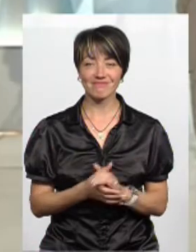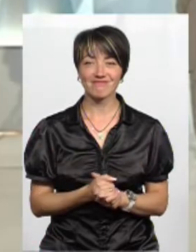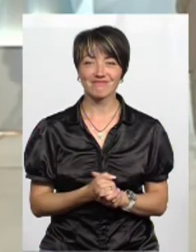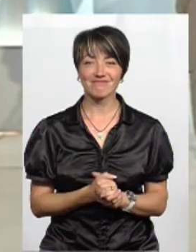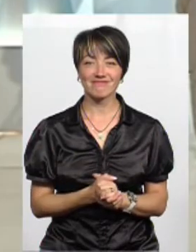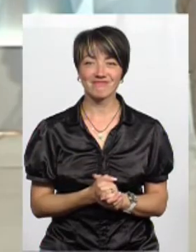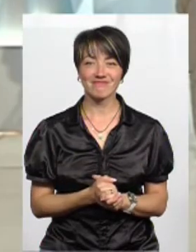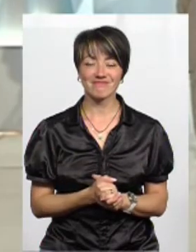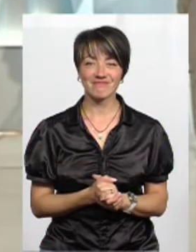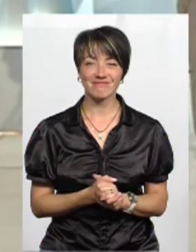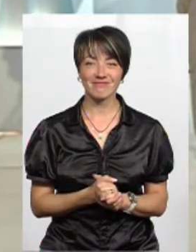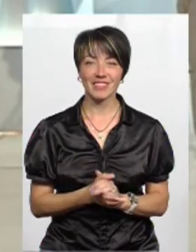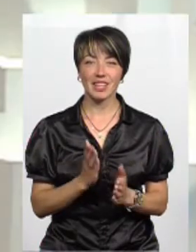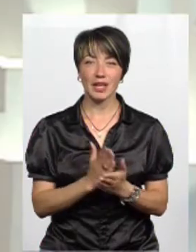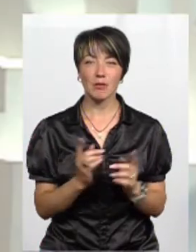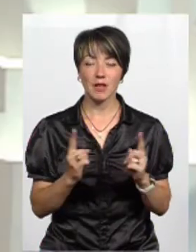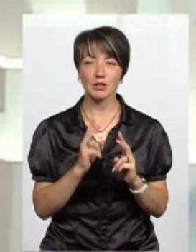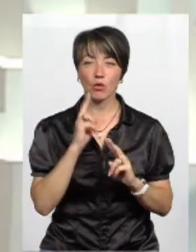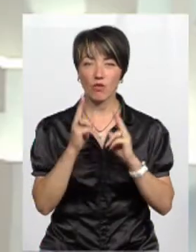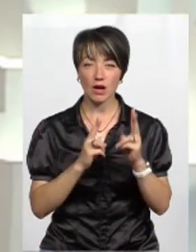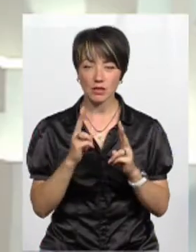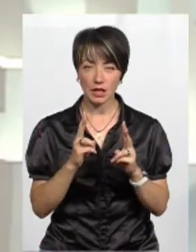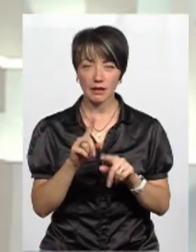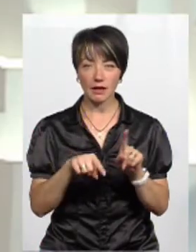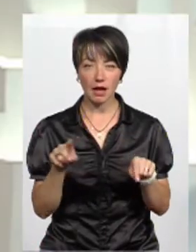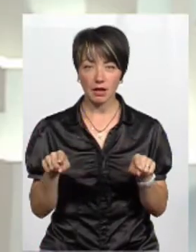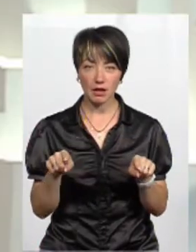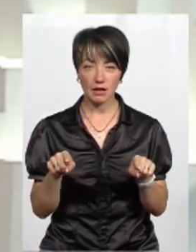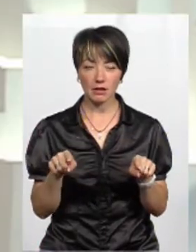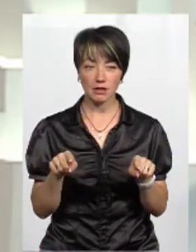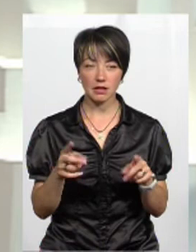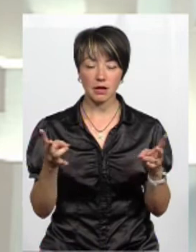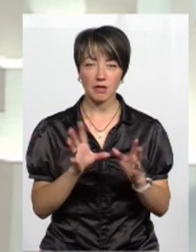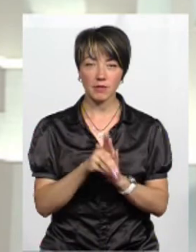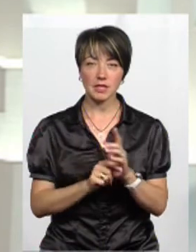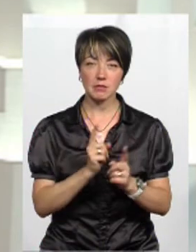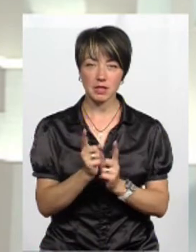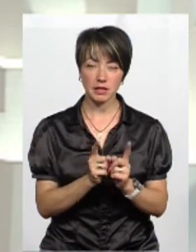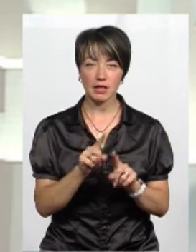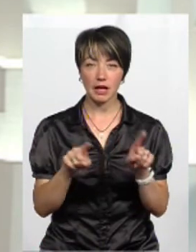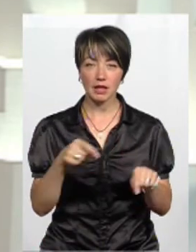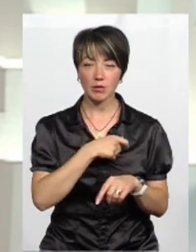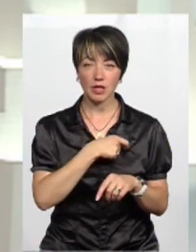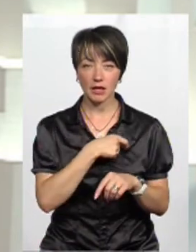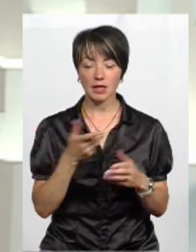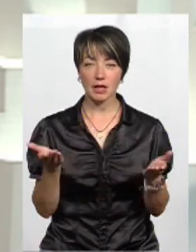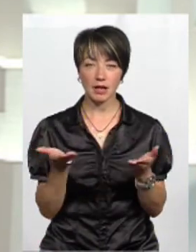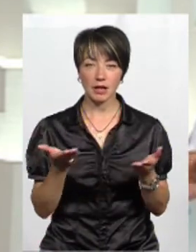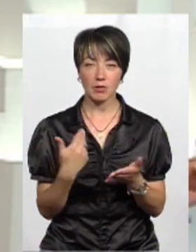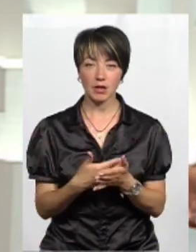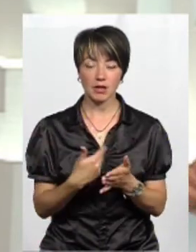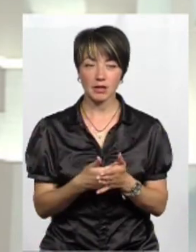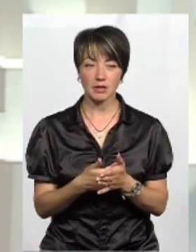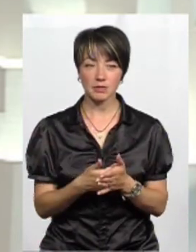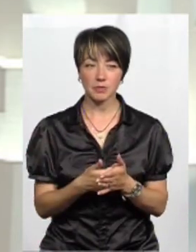так, все, довічно, сказали, звичайно. Але є маленьке зауваження, що деяких треба внести зміни, що деякі депутати, які,